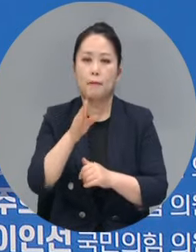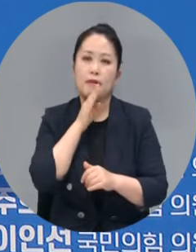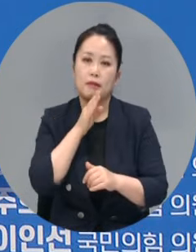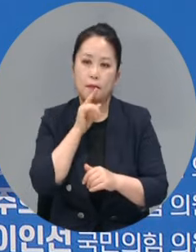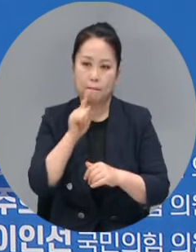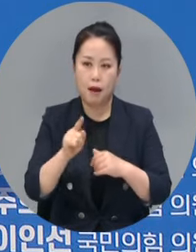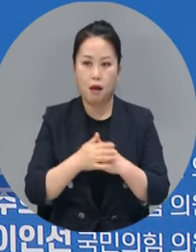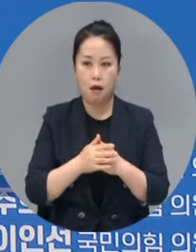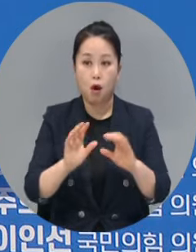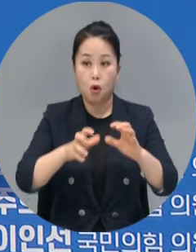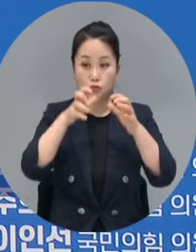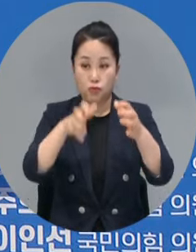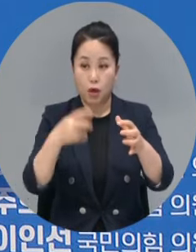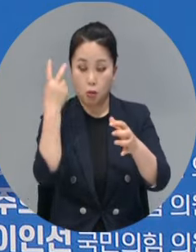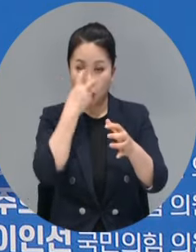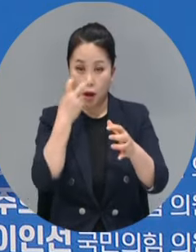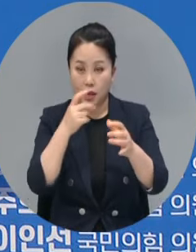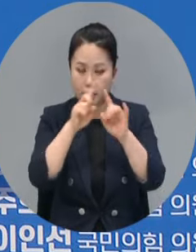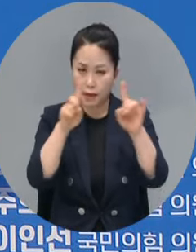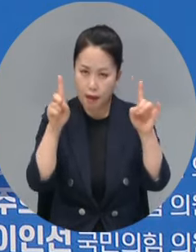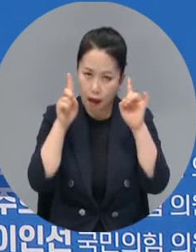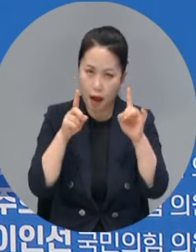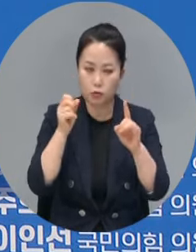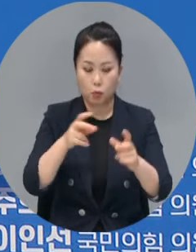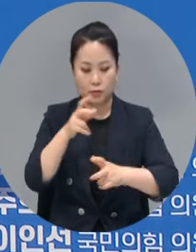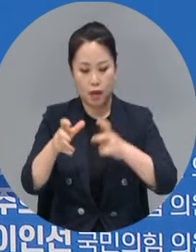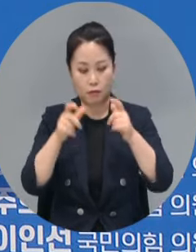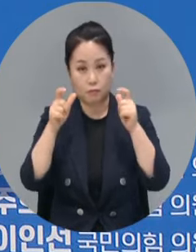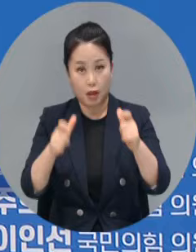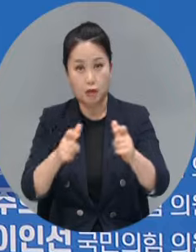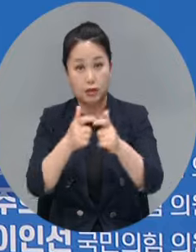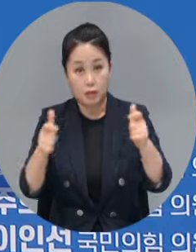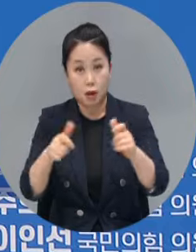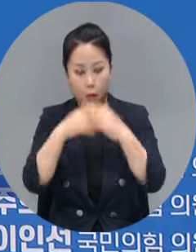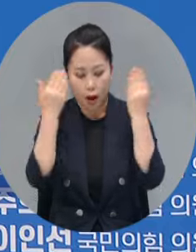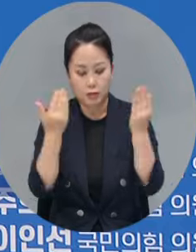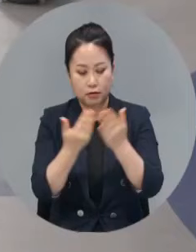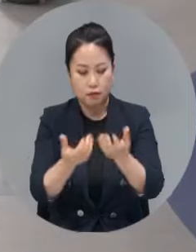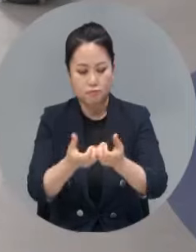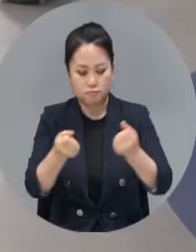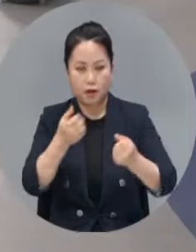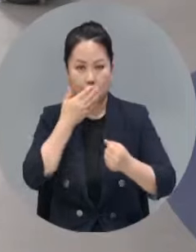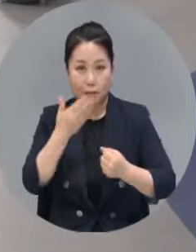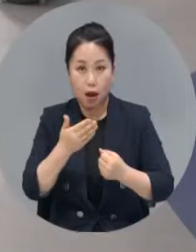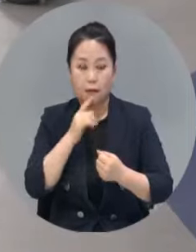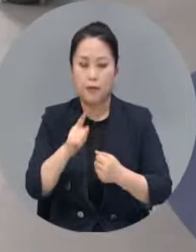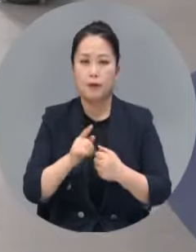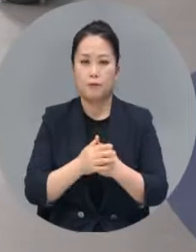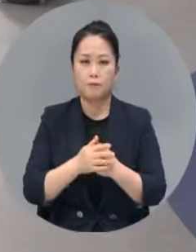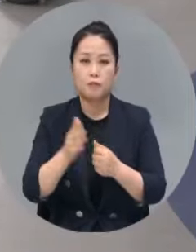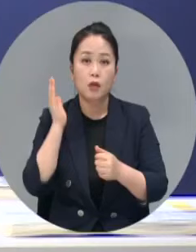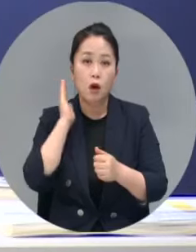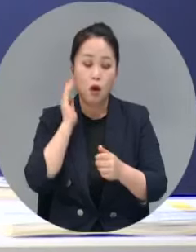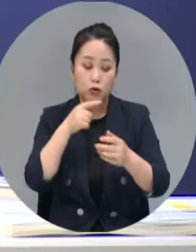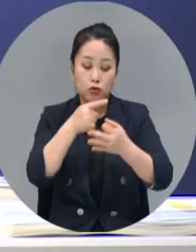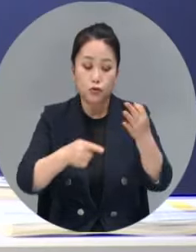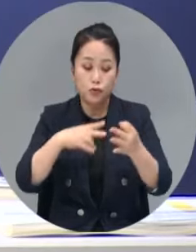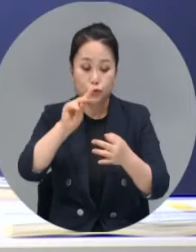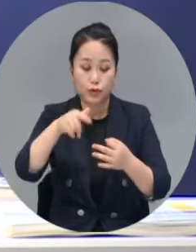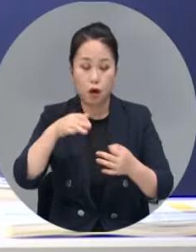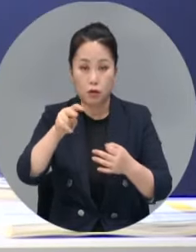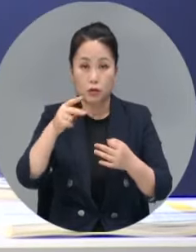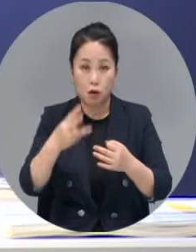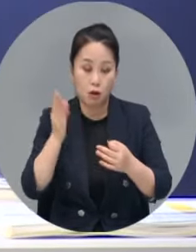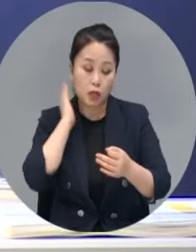산업단지 문제 이런 것까지 다 지방으로 내려오는 완전 분권을 해야 윤석 대통령도 행안부에 적극